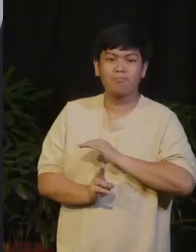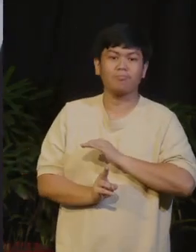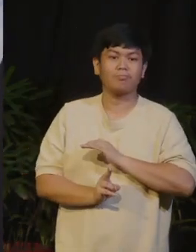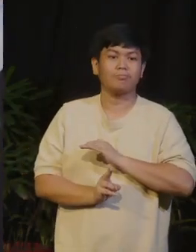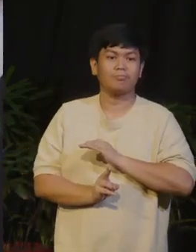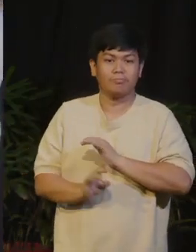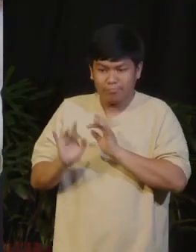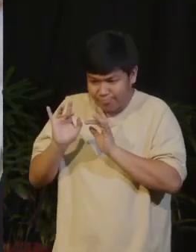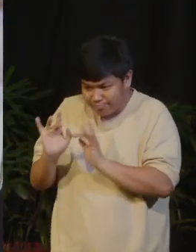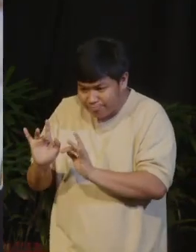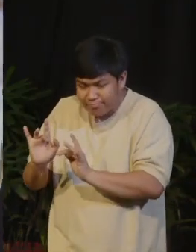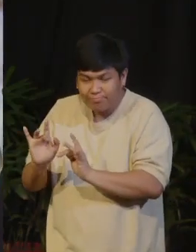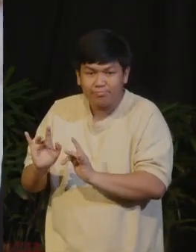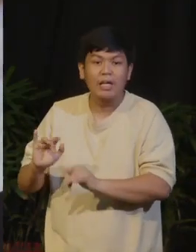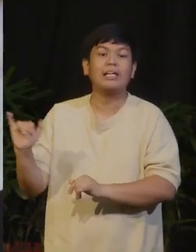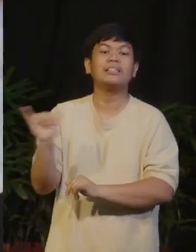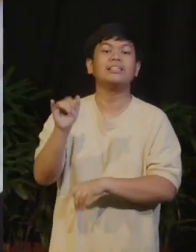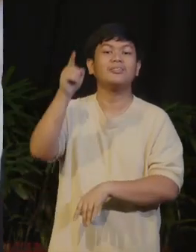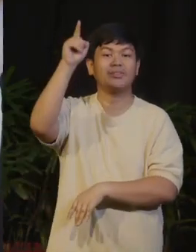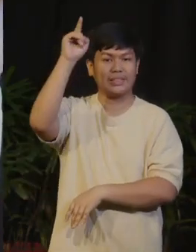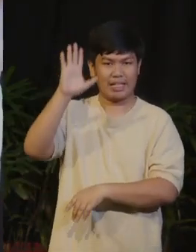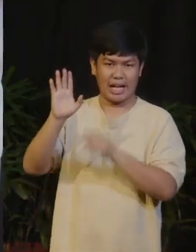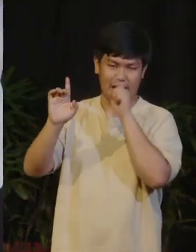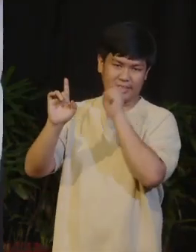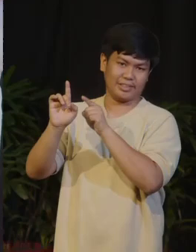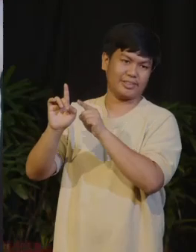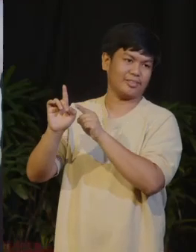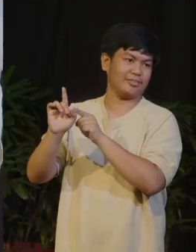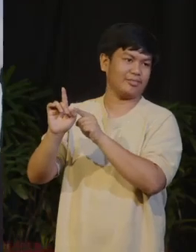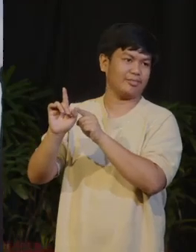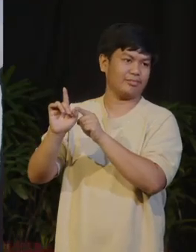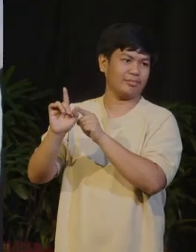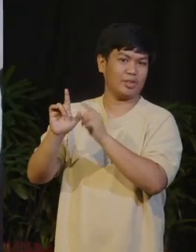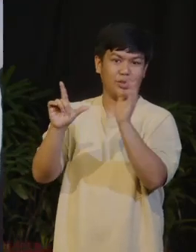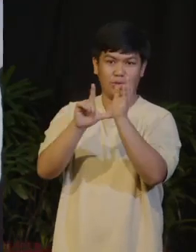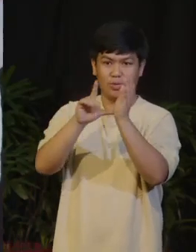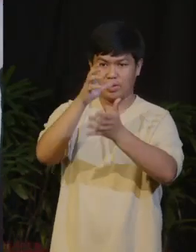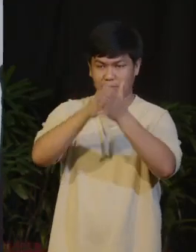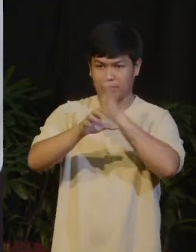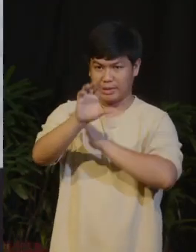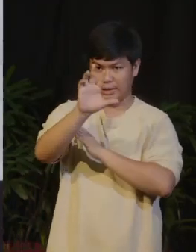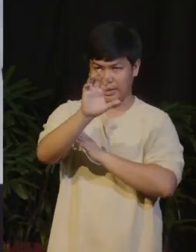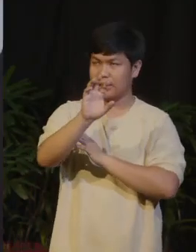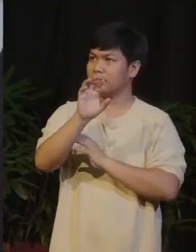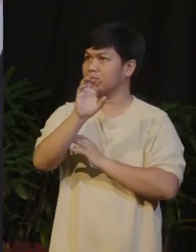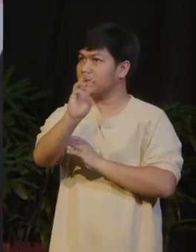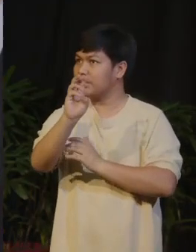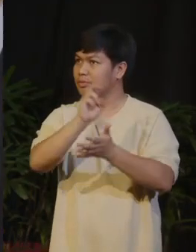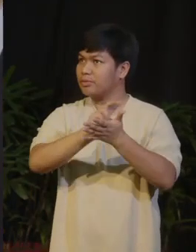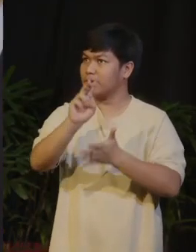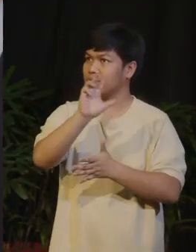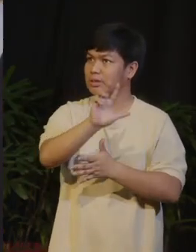kahabagan ng Diyos. Yun po yung sinabi sa Luke 6:36, bago yung verse